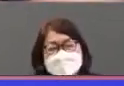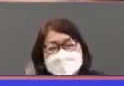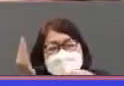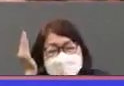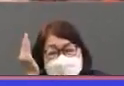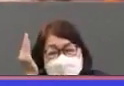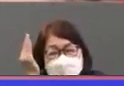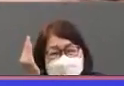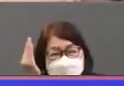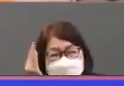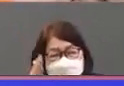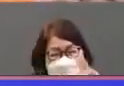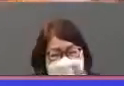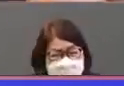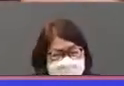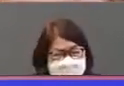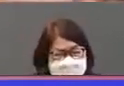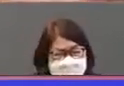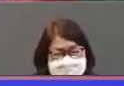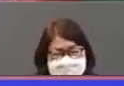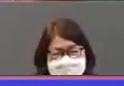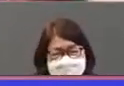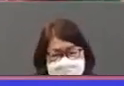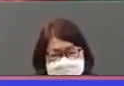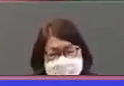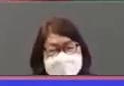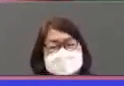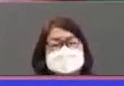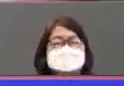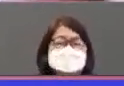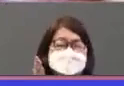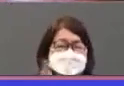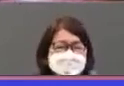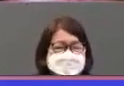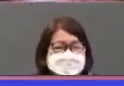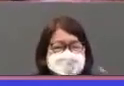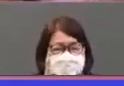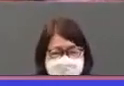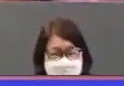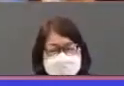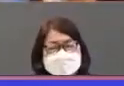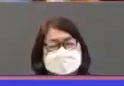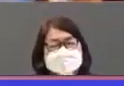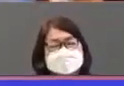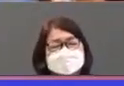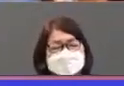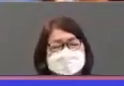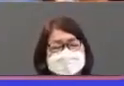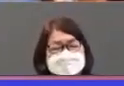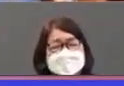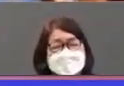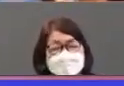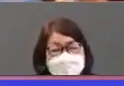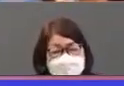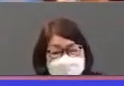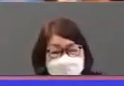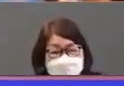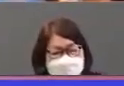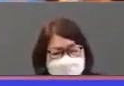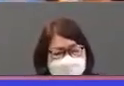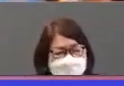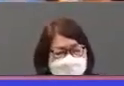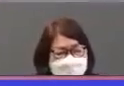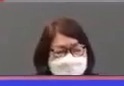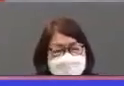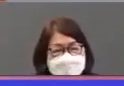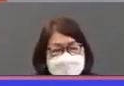64,903 ชิปเมนต์ปริมาณกว่า1ล้านตันคิดเป็นมูลค่ากว่าโอ้โหเยอะใช่ไหมพี่เฟิร์ส ครับผม 92,000 ล้านบา